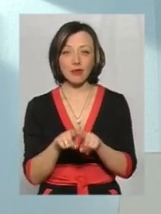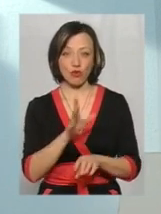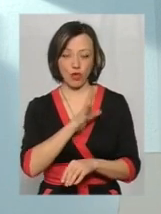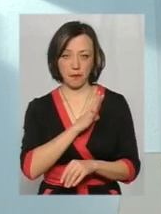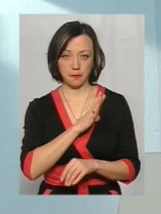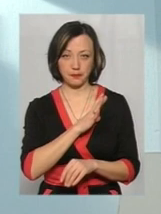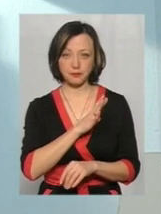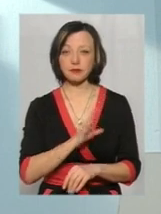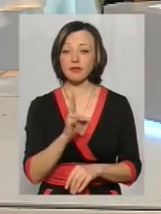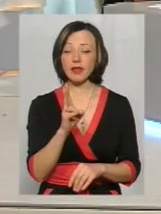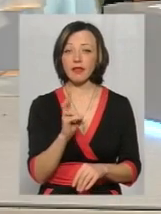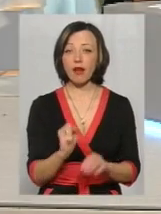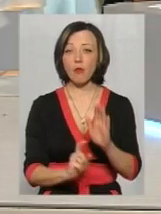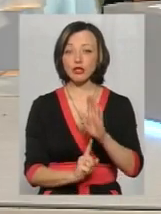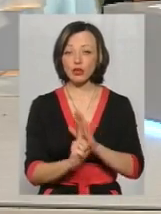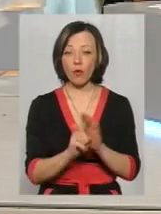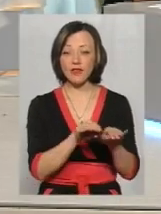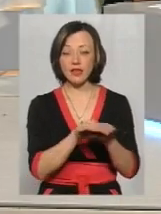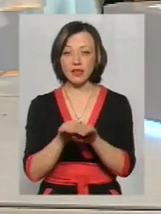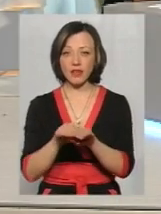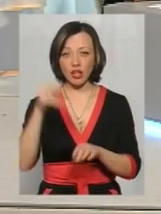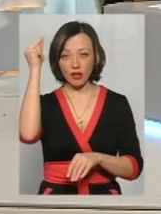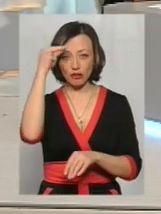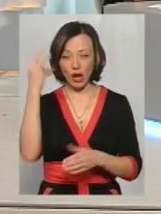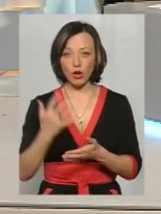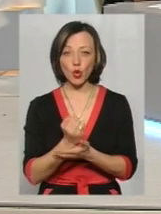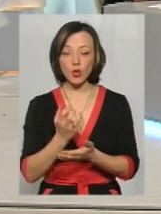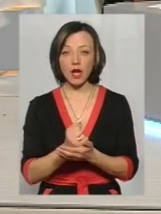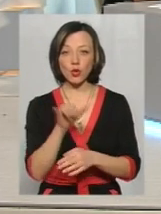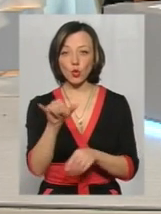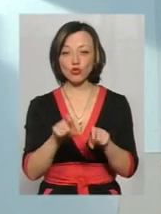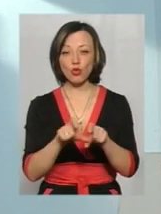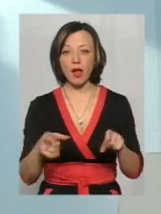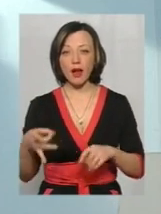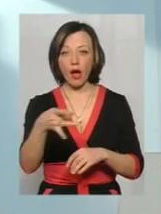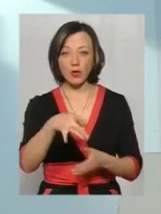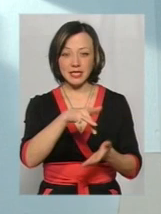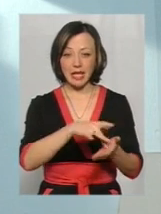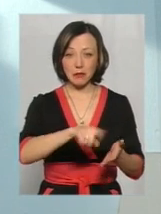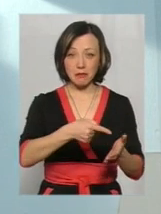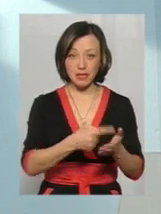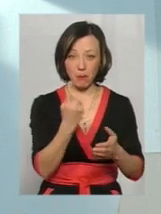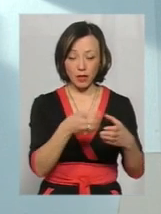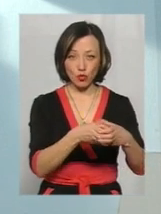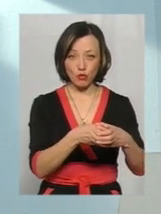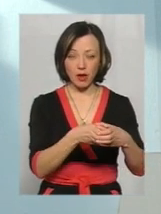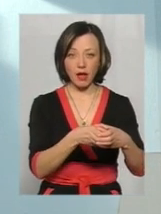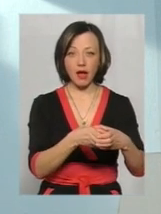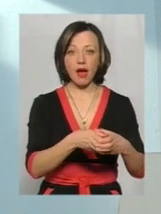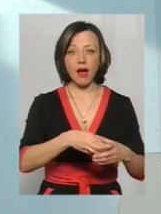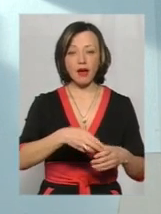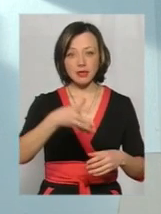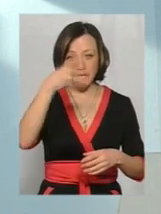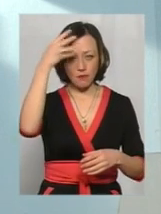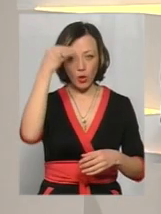наступними. На початковий рівень навчальних досягнень у школах районних центрів і міст навчальний матеріал